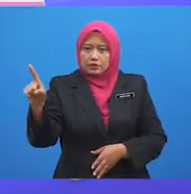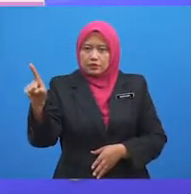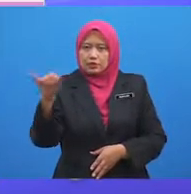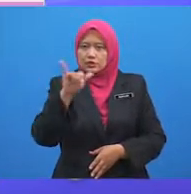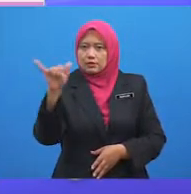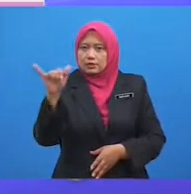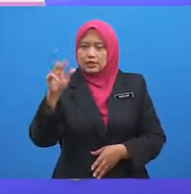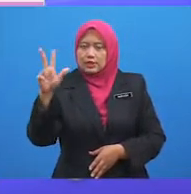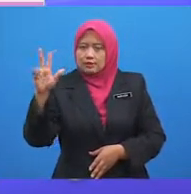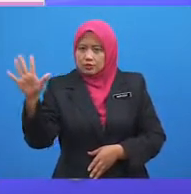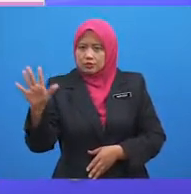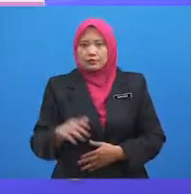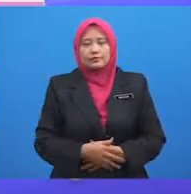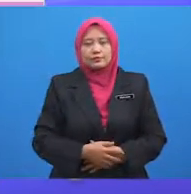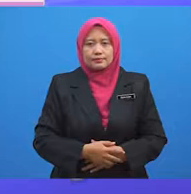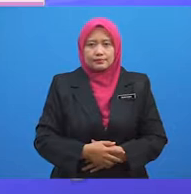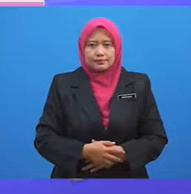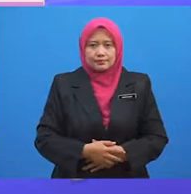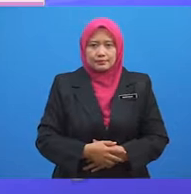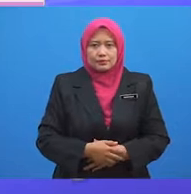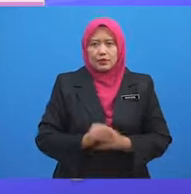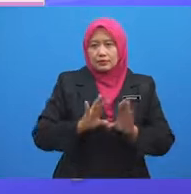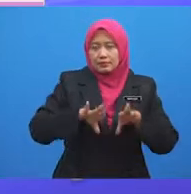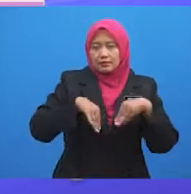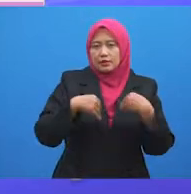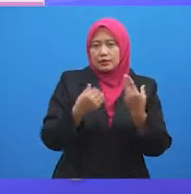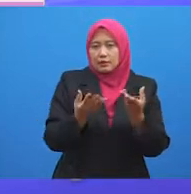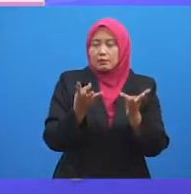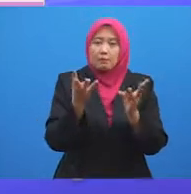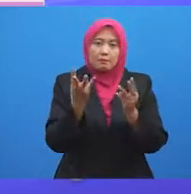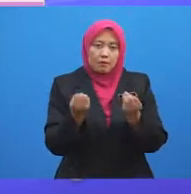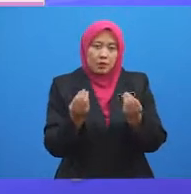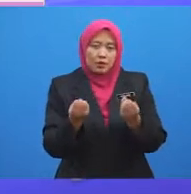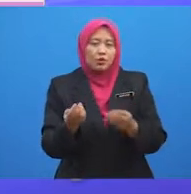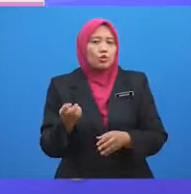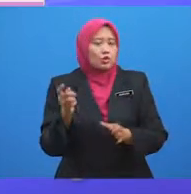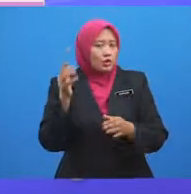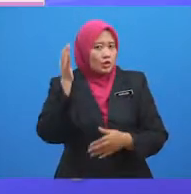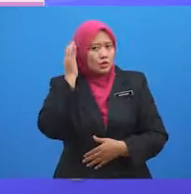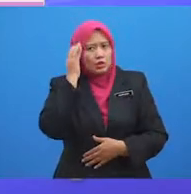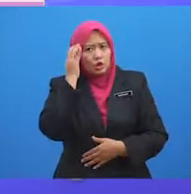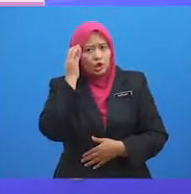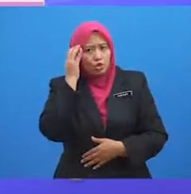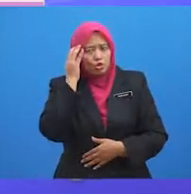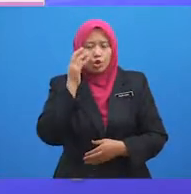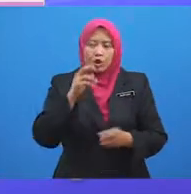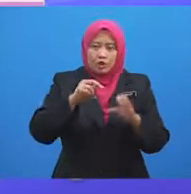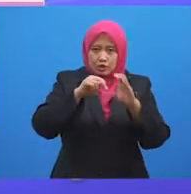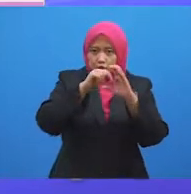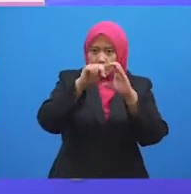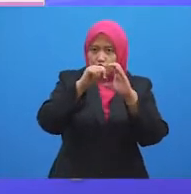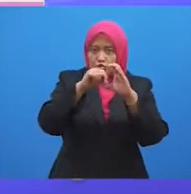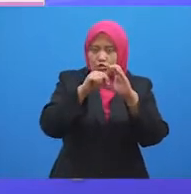Kita teruskan dengan penentuan bilangan neutron bagi isotop yang ditunjukkan.